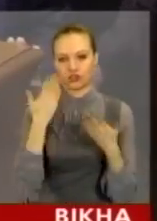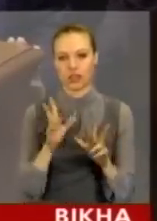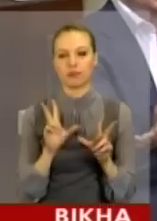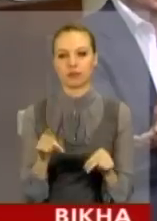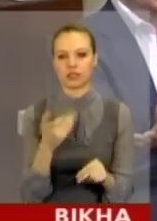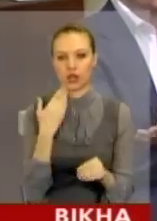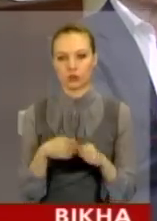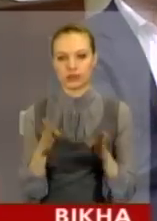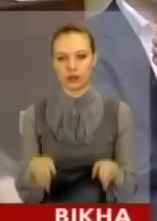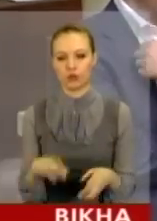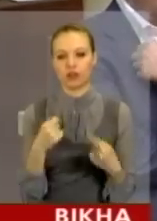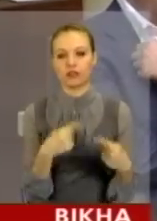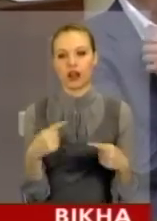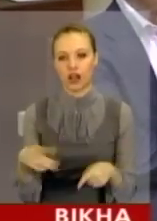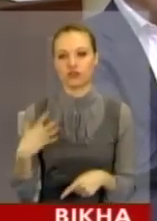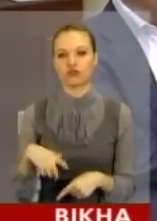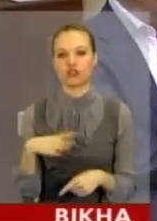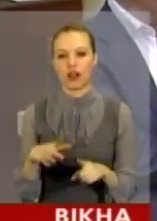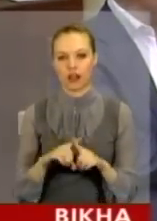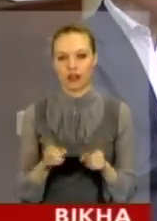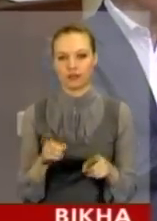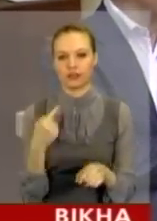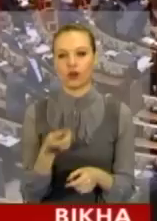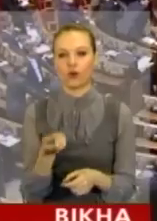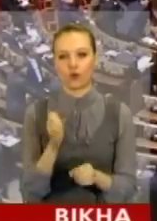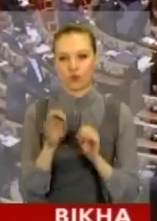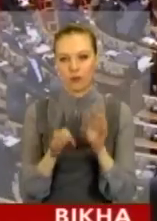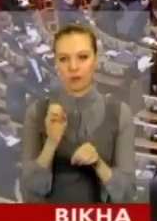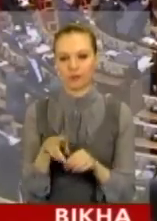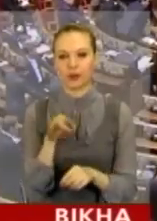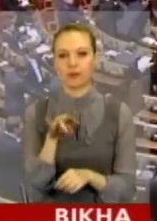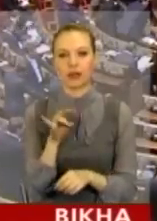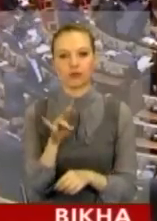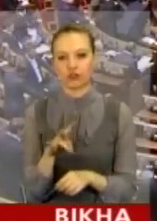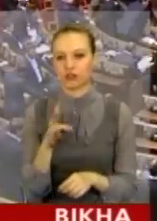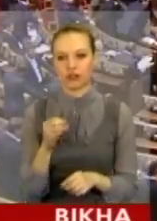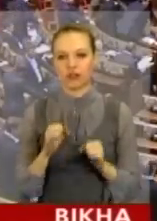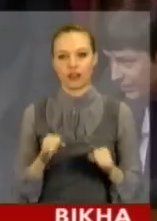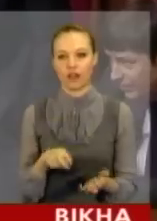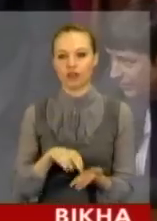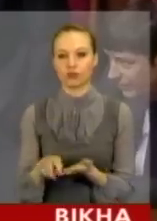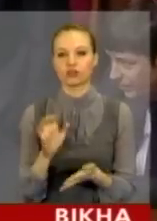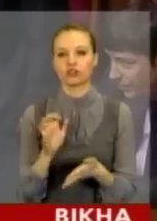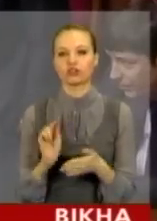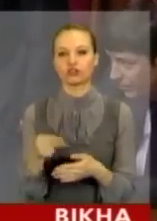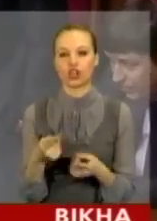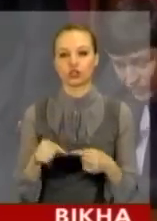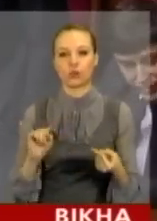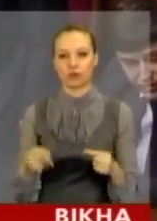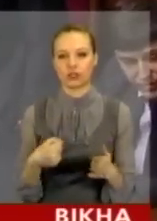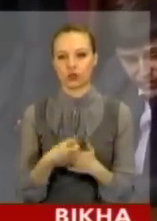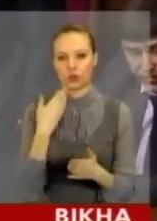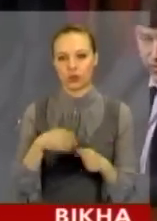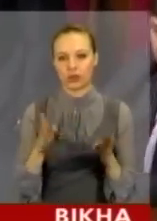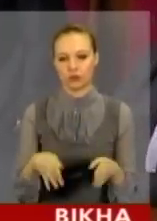з трибуни. На решту чекає екзекуція крупами. Віктор Пилипишин не наважується пройти крізь опозиційний стрій до